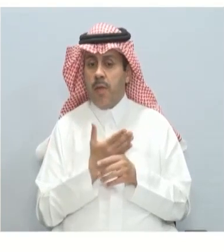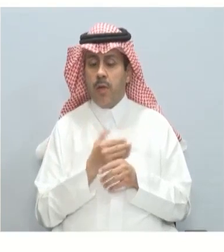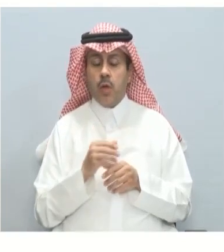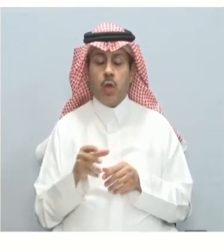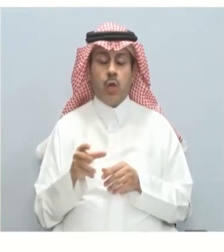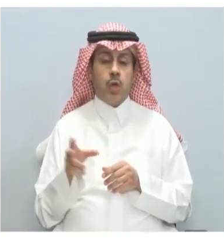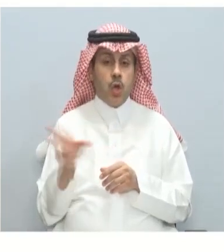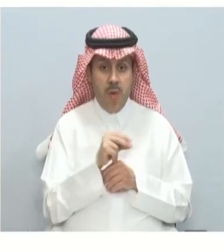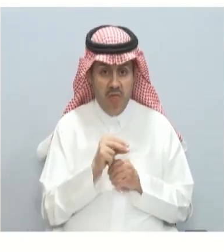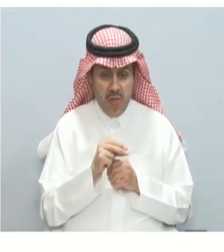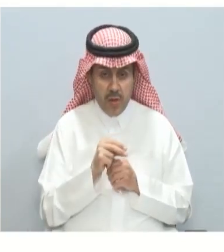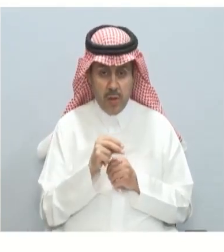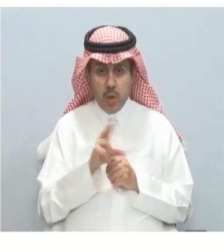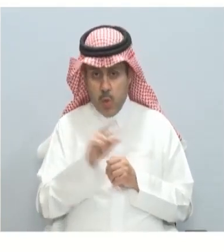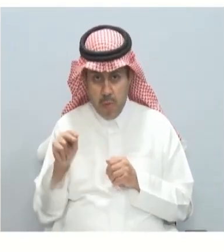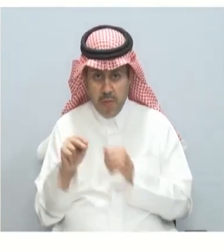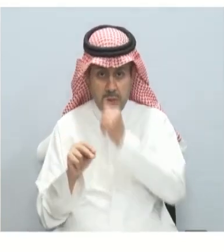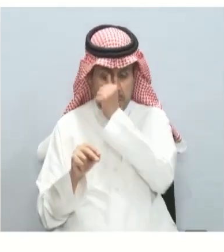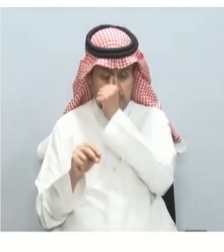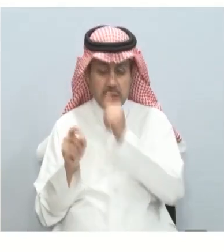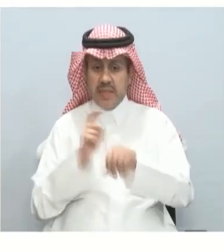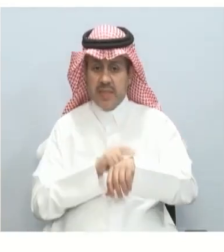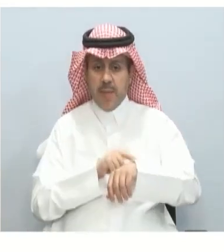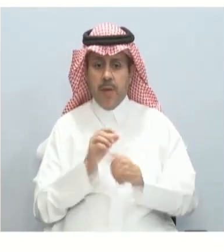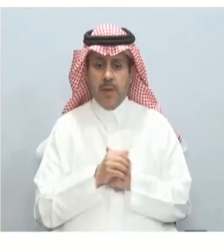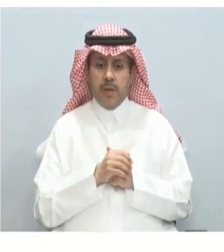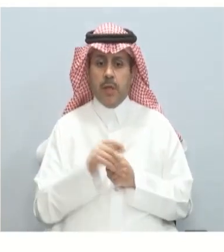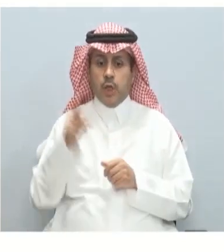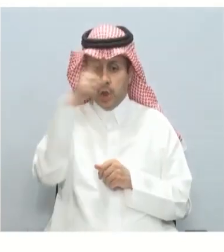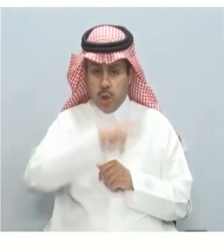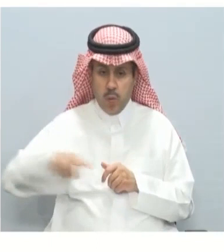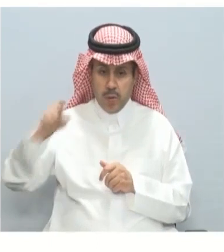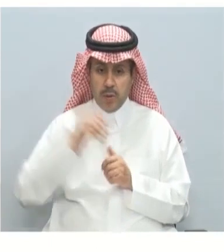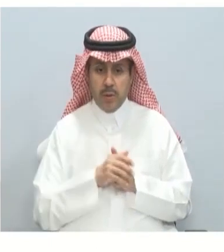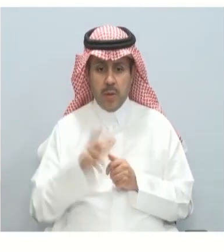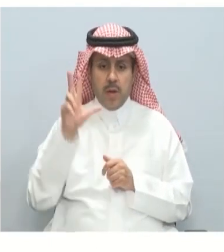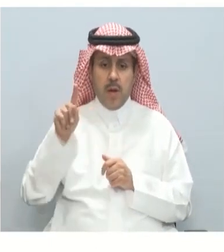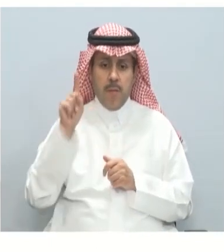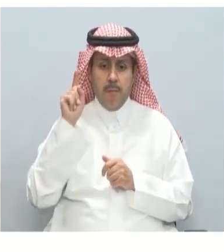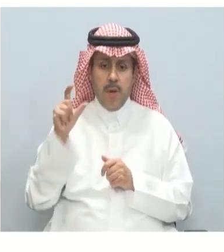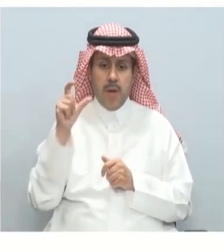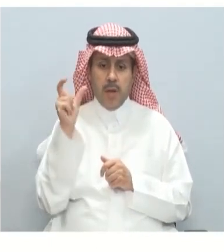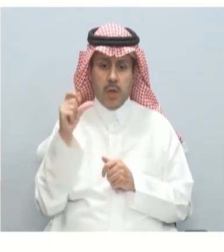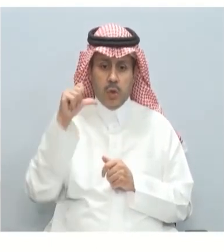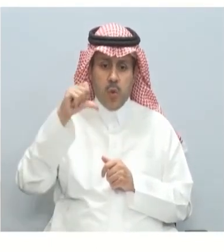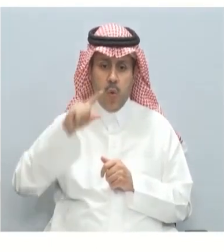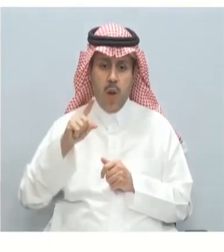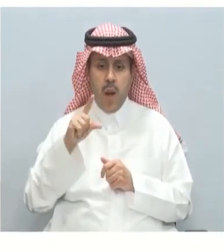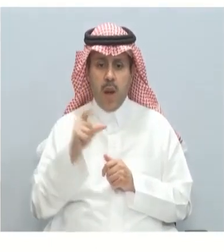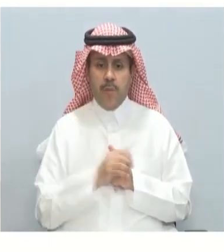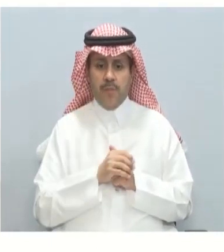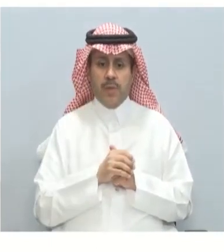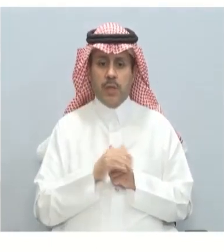الدوري للبندول بداله الجذر التربيعي تي تساوي 2 باي جذر ال على جي حيث تي